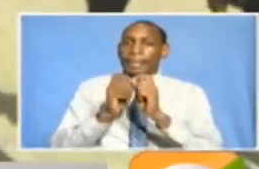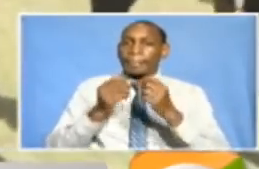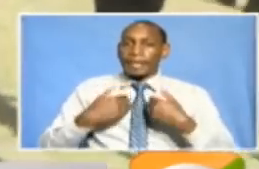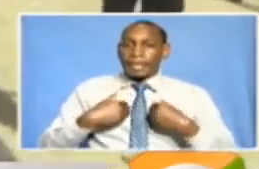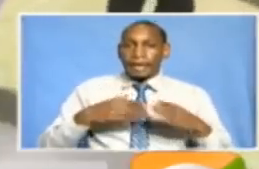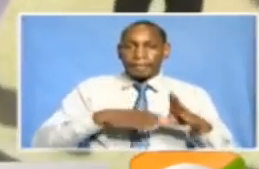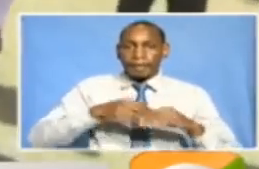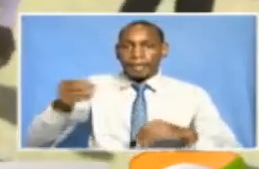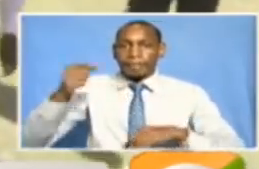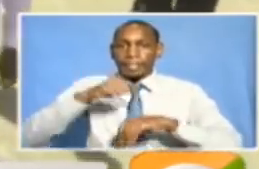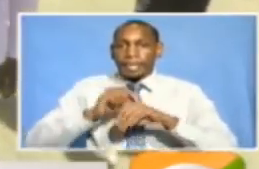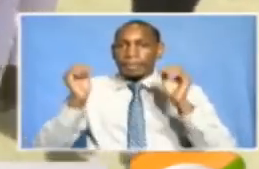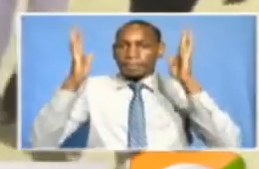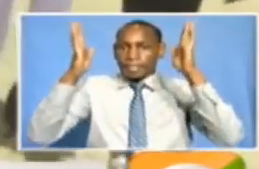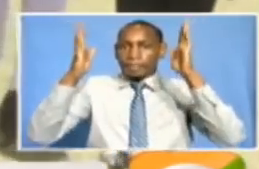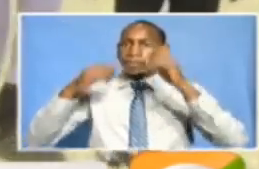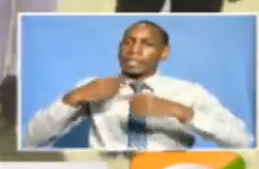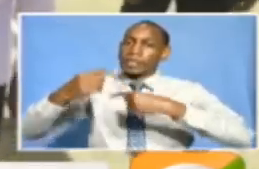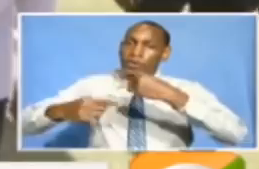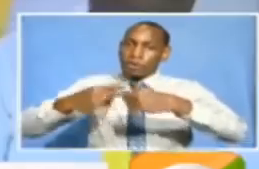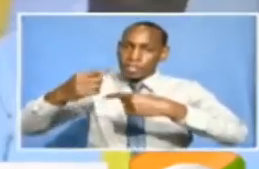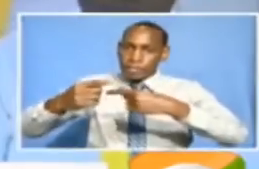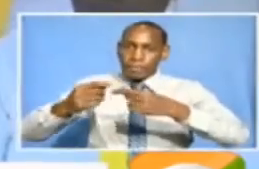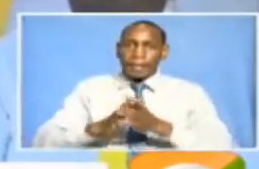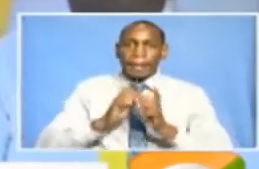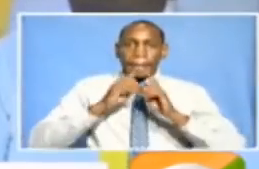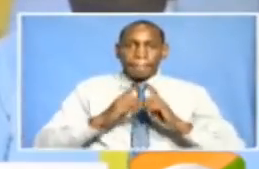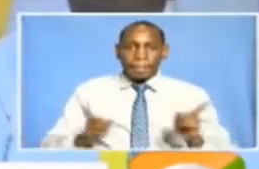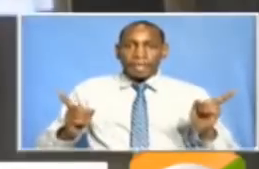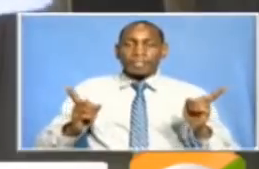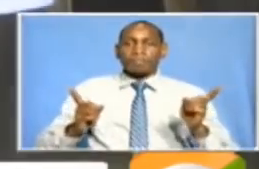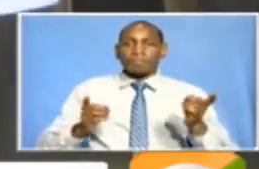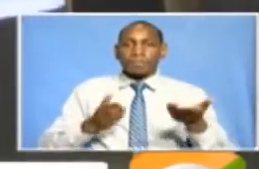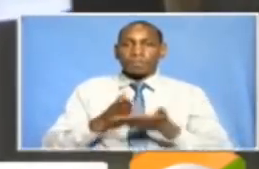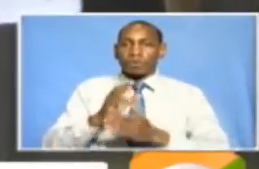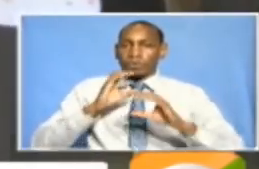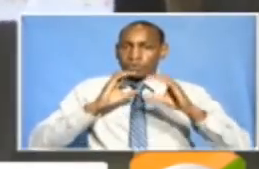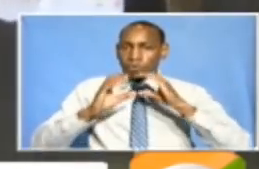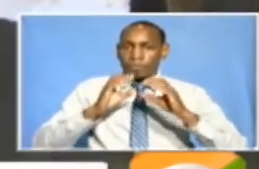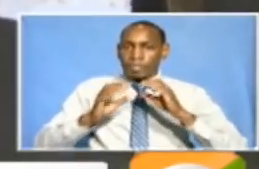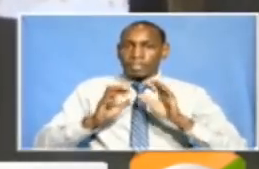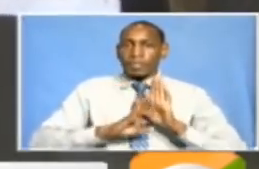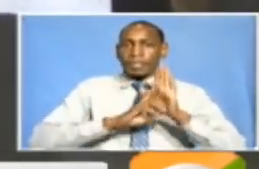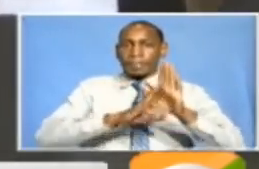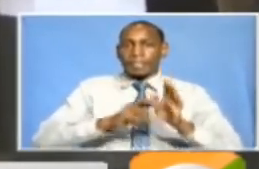kuondoka wakati hafla hiyo ilikuwa inaendelea. Hata hivyo, kwa mujibu wa kitengo cha mawasiliano